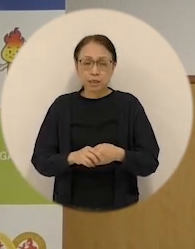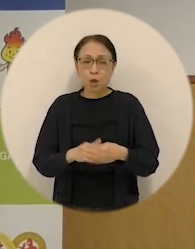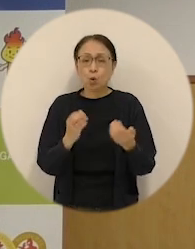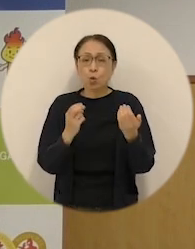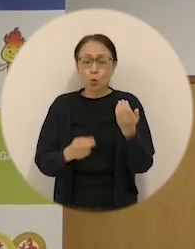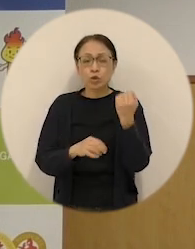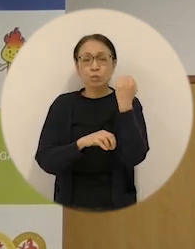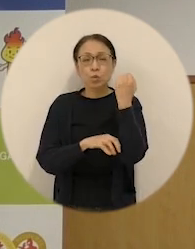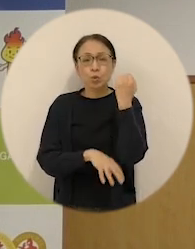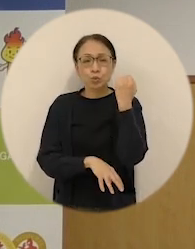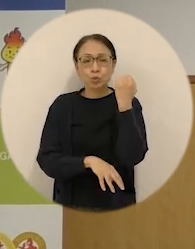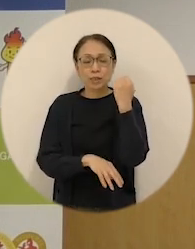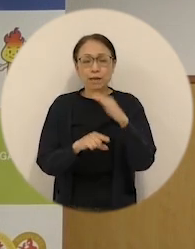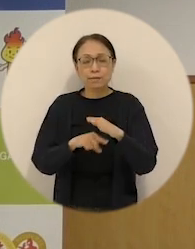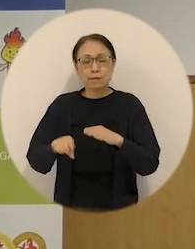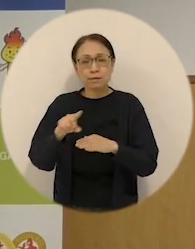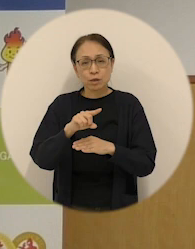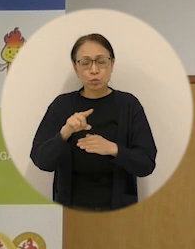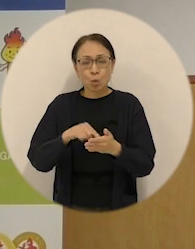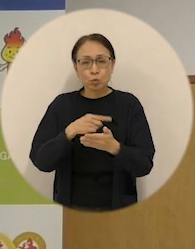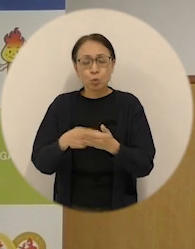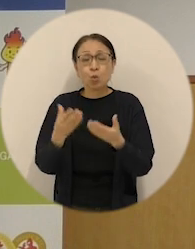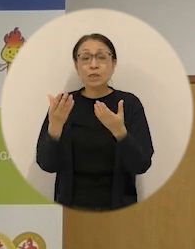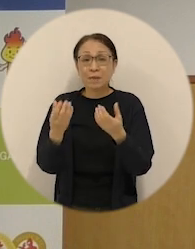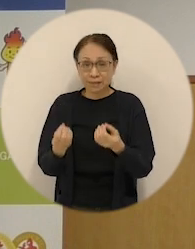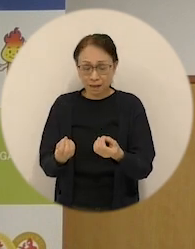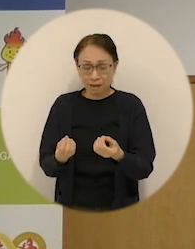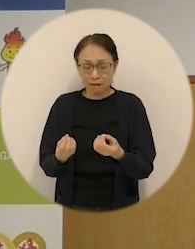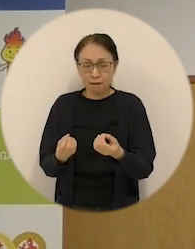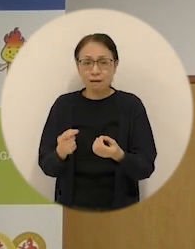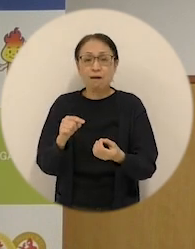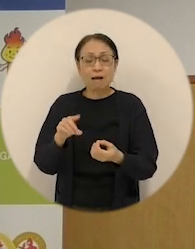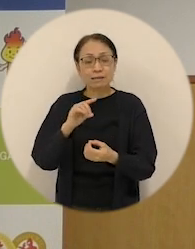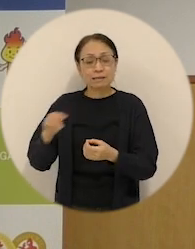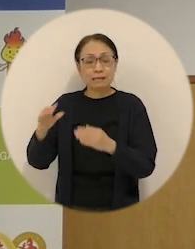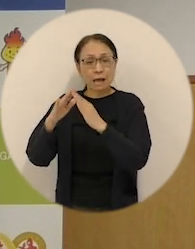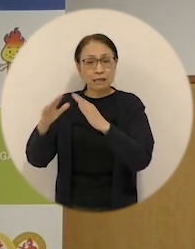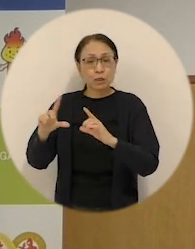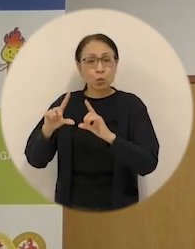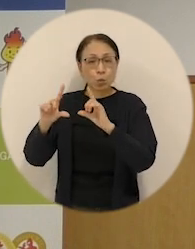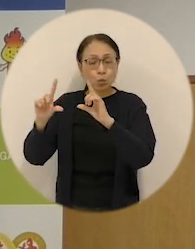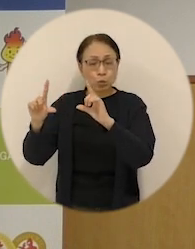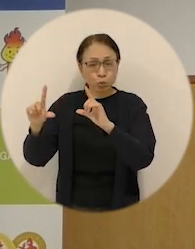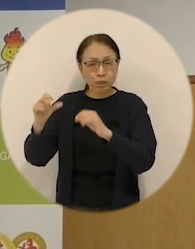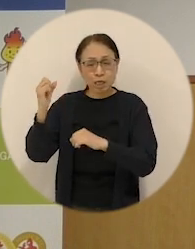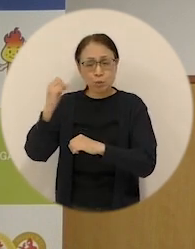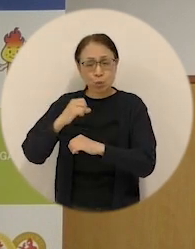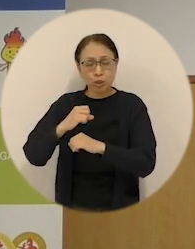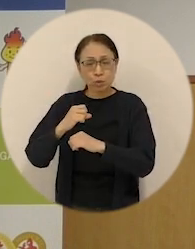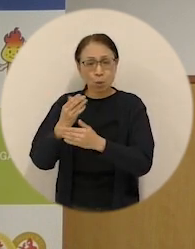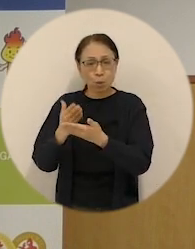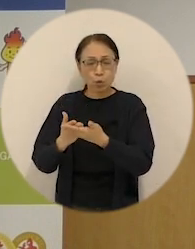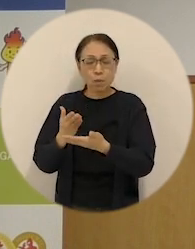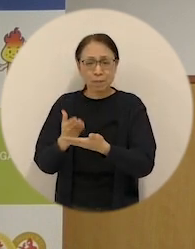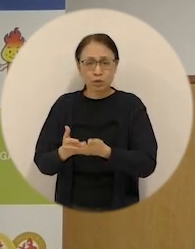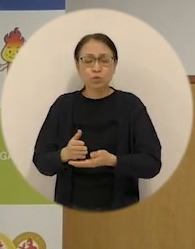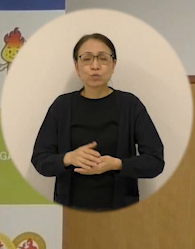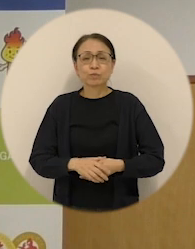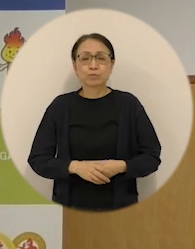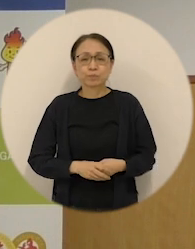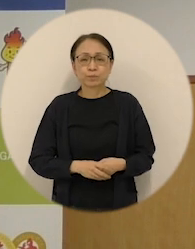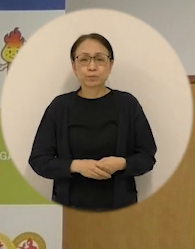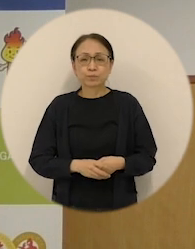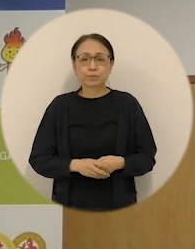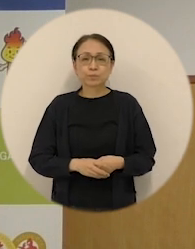定に基づき専決処分いたしましたので、本議会に報告し承認を求めるものであります。